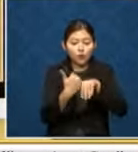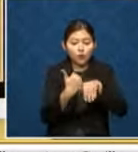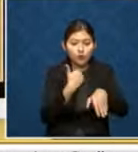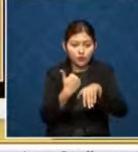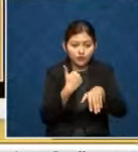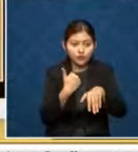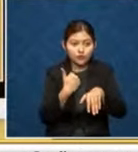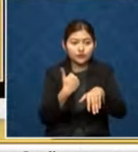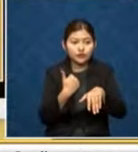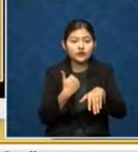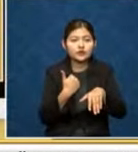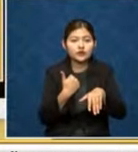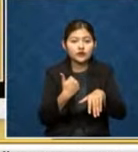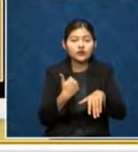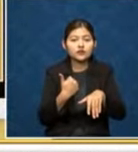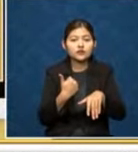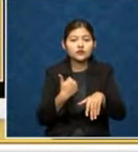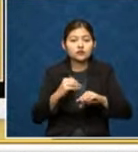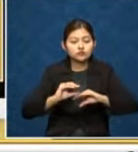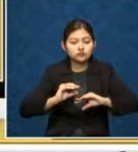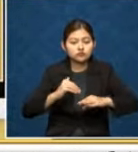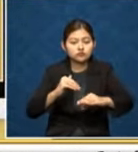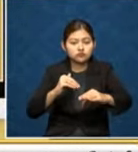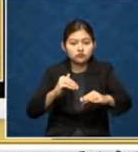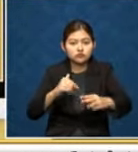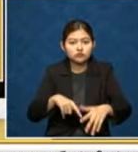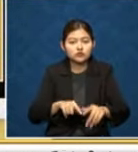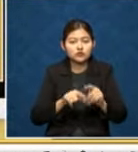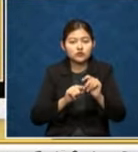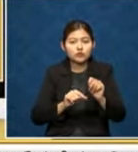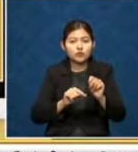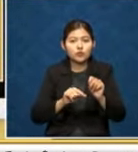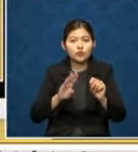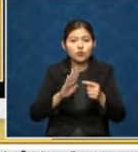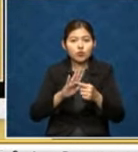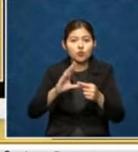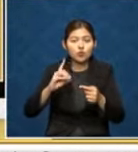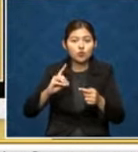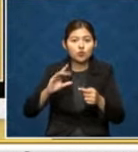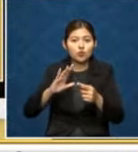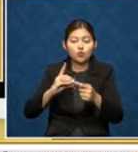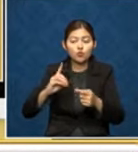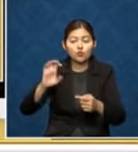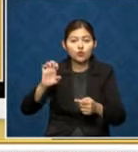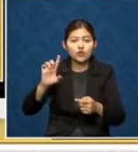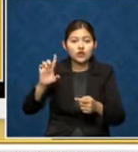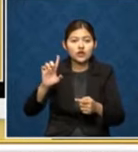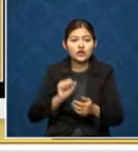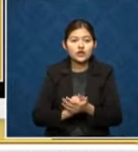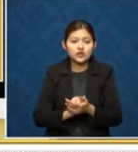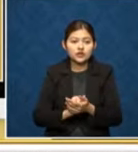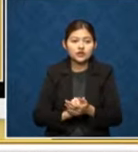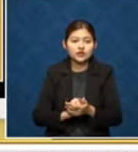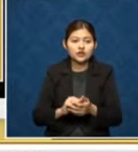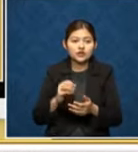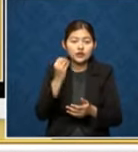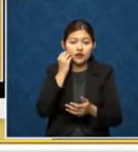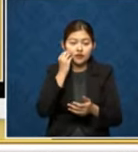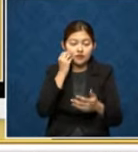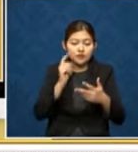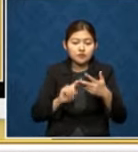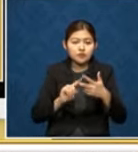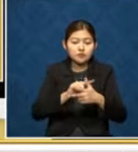างสัญจรของพี่น้องประชาชนในพื้นที่ตำบลบุดี4สายหลักได้แก่สายบ้านบุซิ่งบ้านกระโปรงดาระ